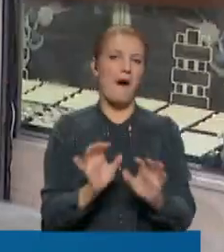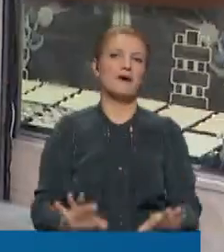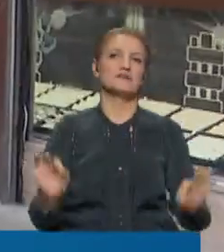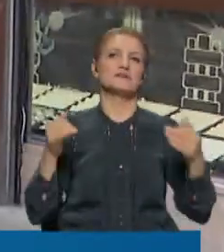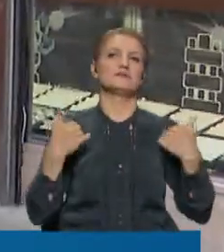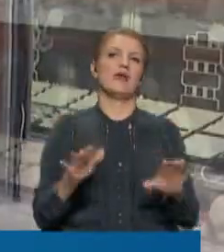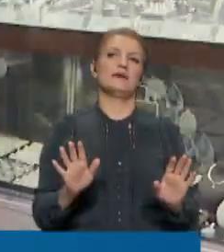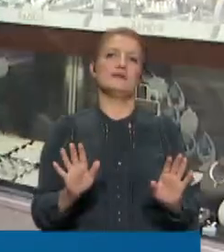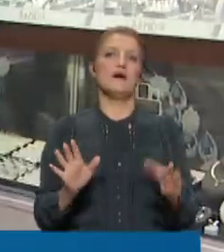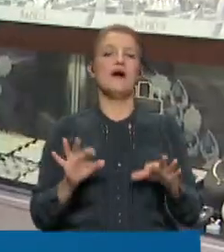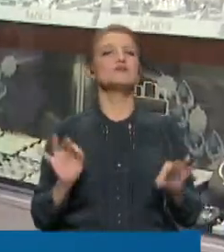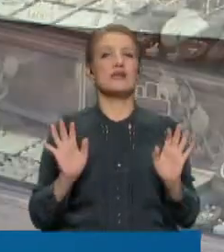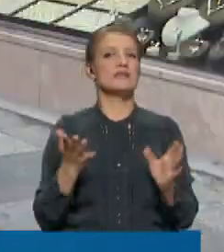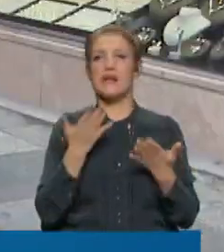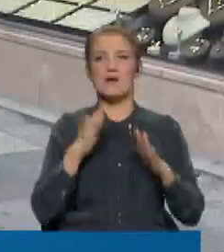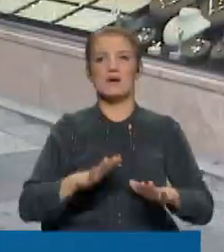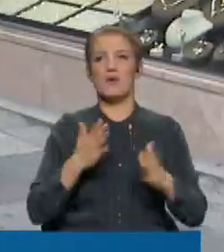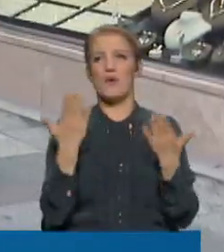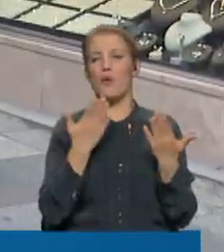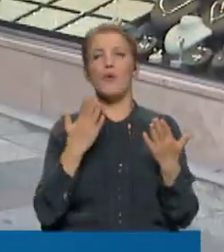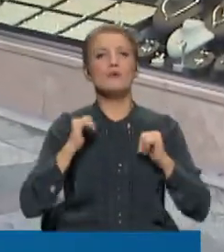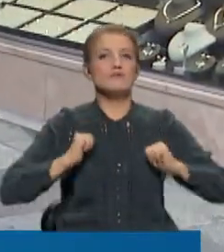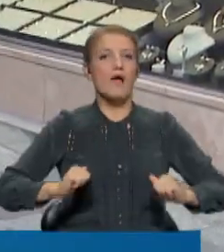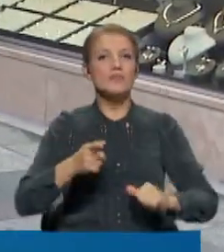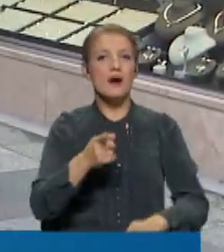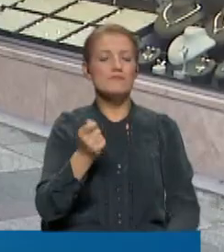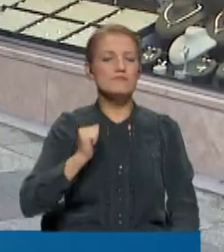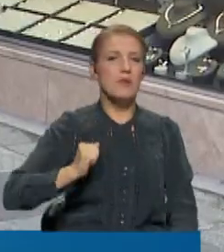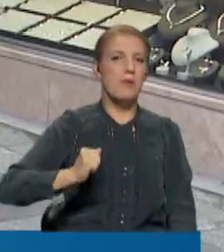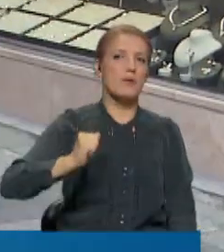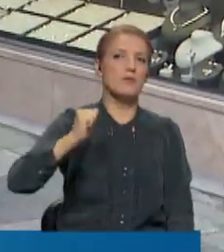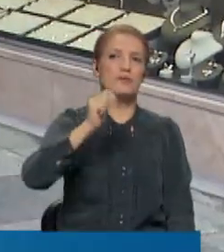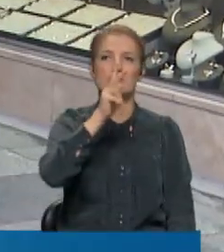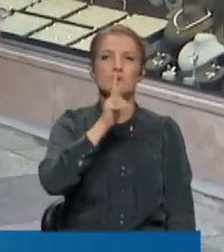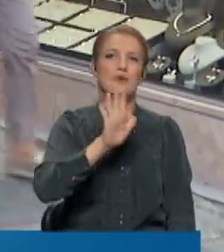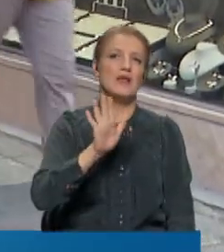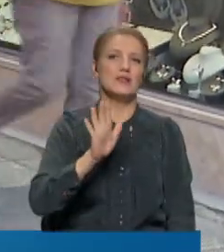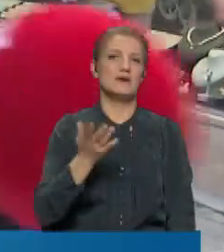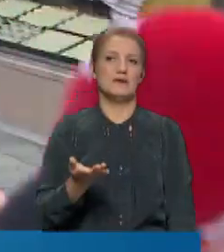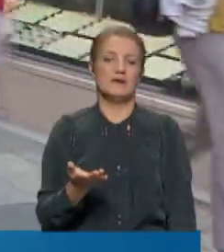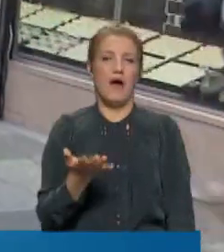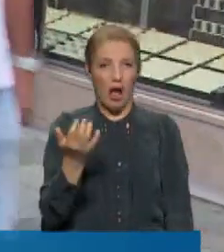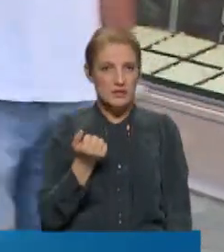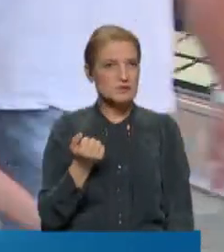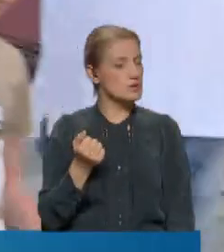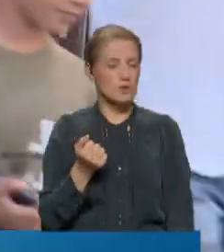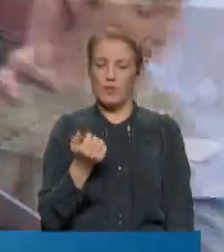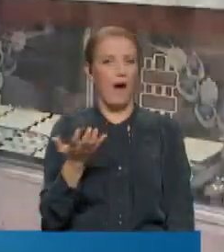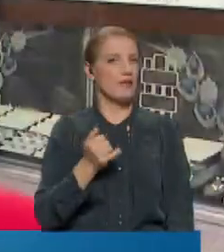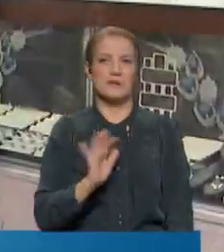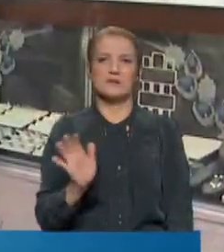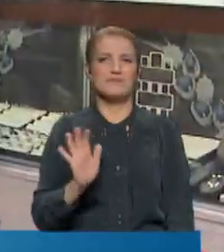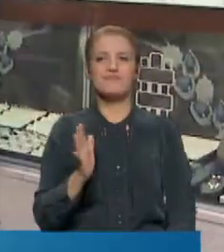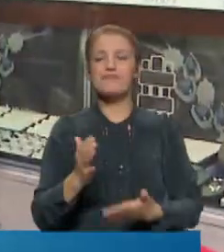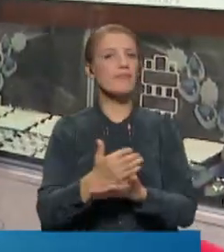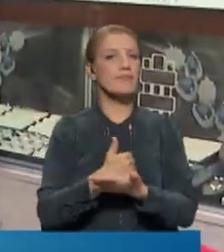değil. Değiliz, daha hazır değiliz. Siz neyi bekliyorsunuz? Okul çantaları uçmuş bir fiyat. Ne kadar? 350 falan hep. Aldınız mı? Yüksek, yok, da almadık.